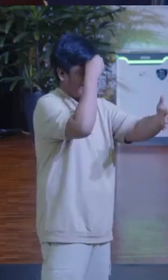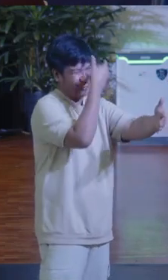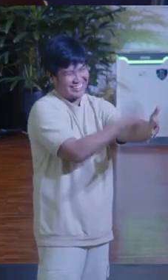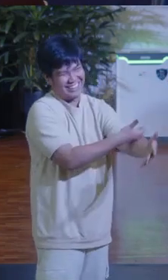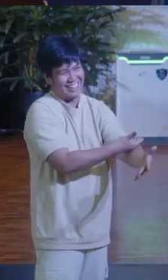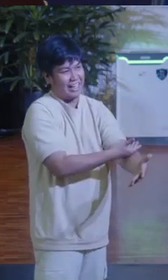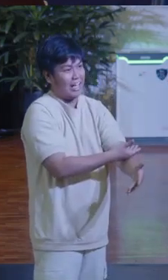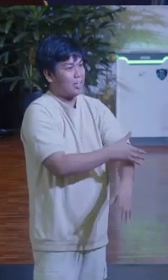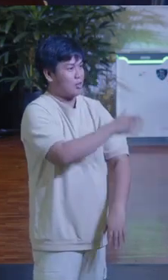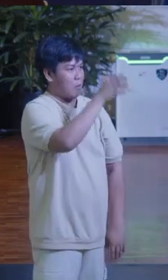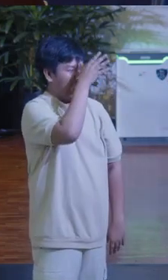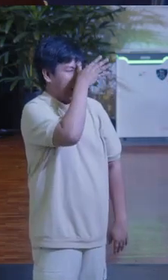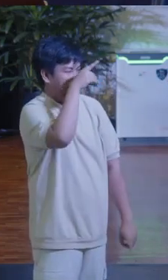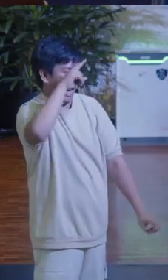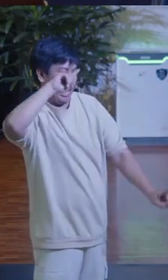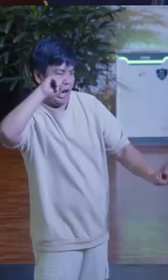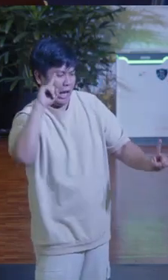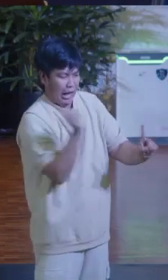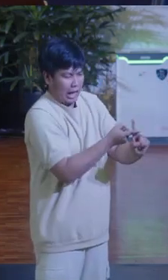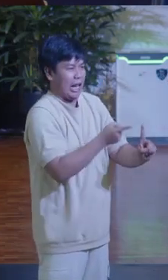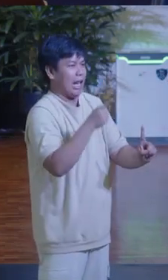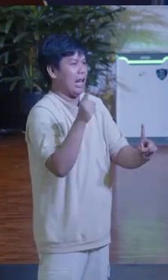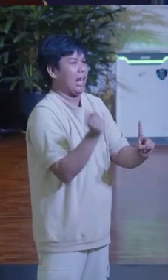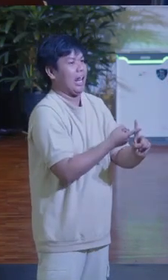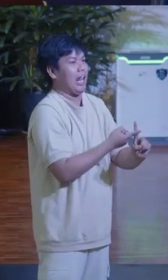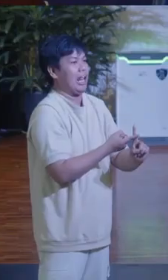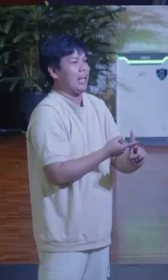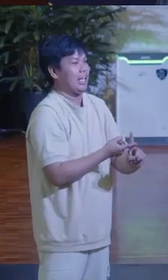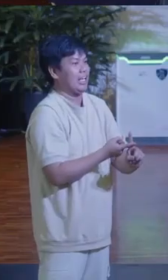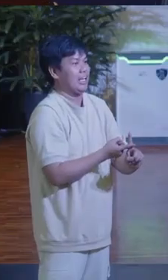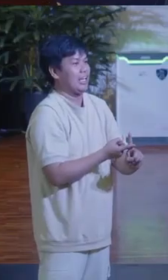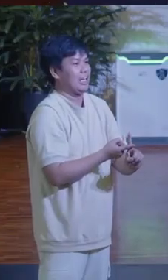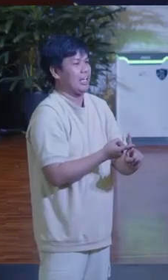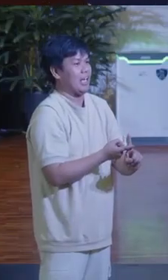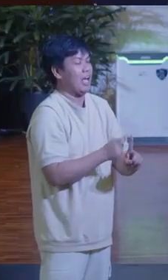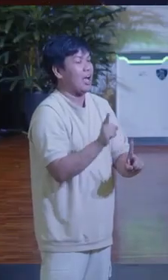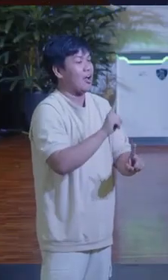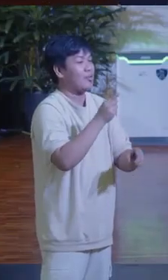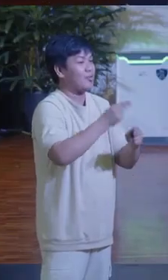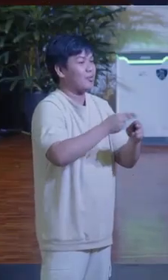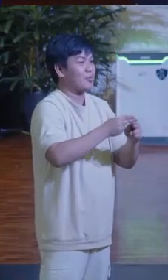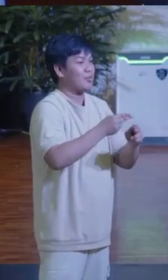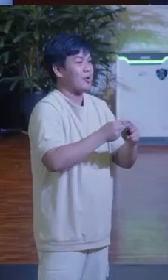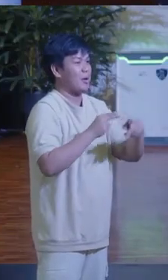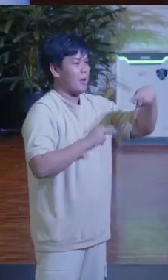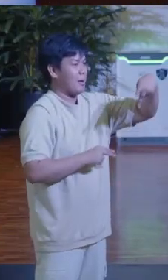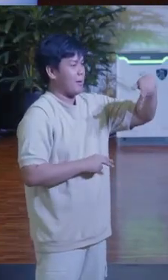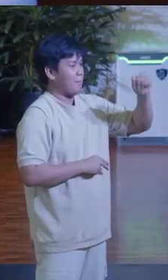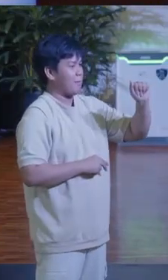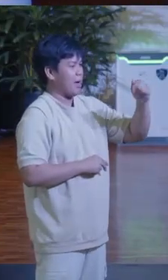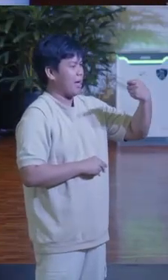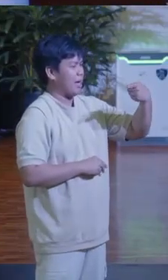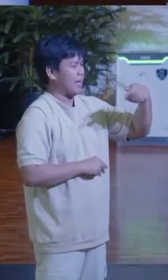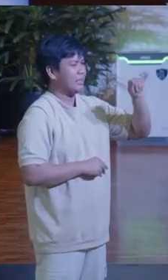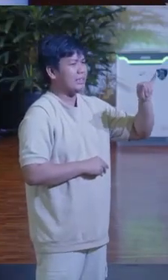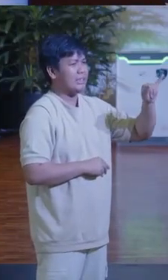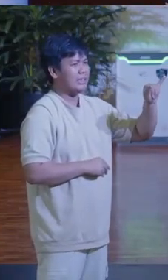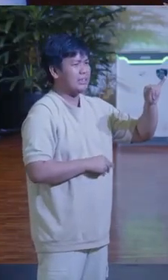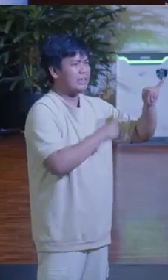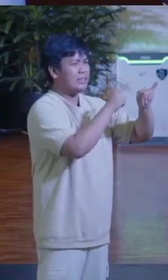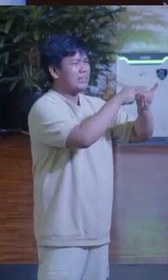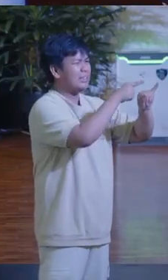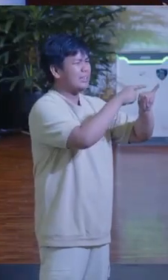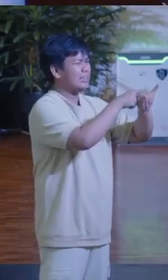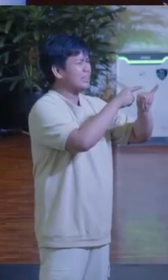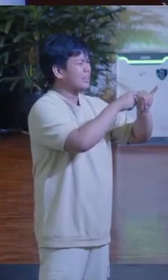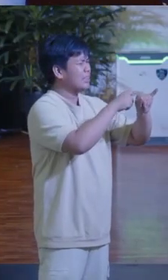Kaya po ang tatay ko, kumuha siya ng pamalo, ang tawag po niya pagi. Alam niyo yung buntot ng